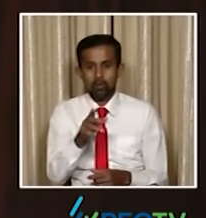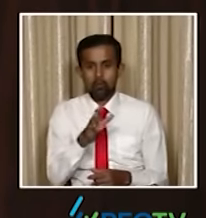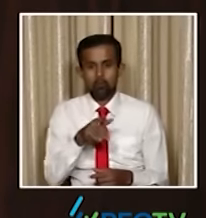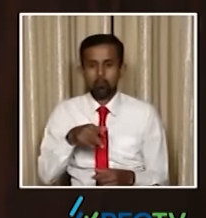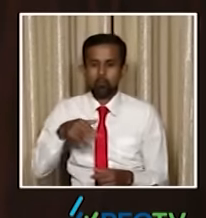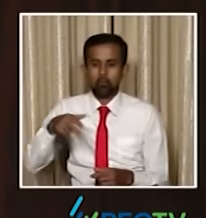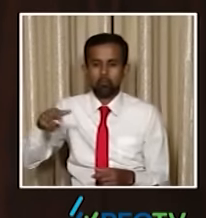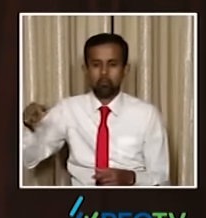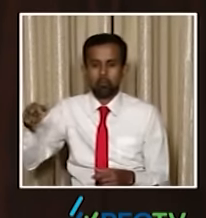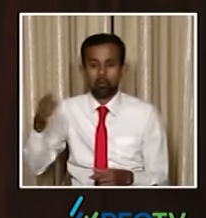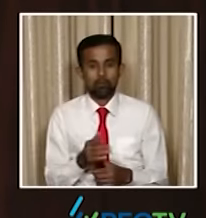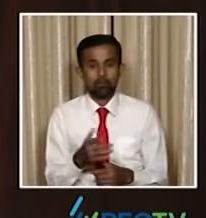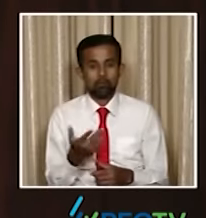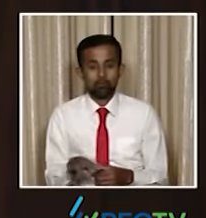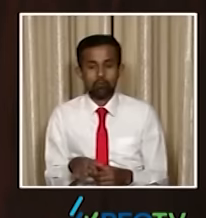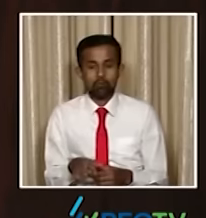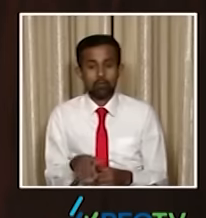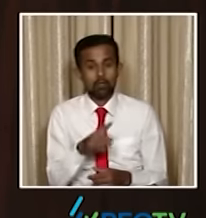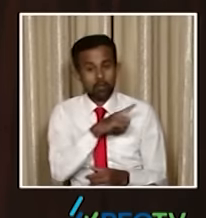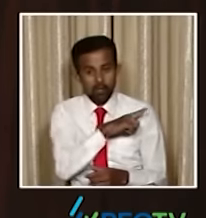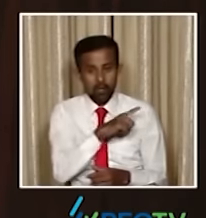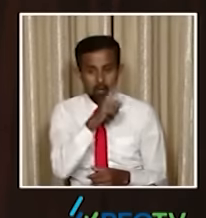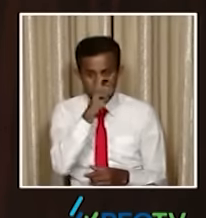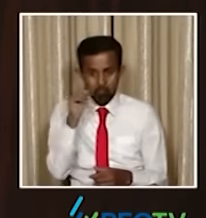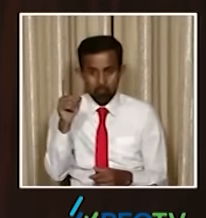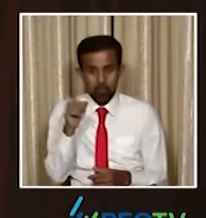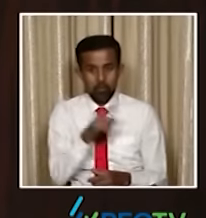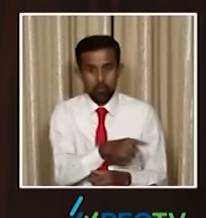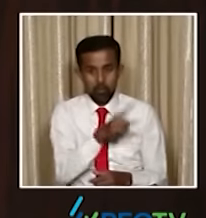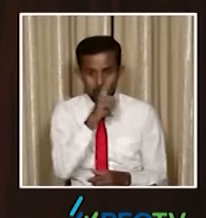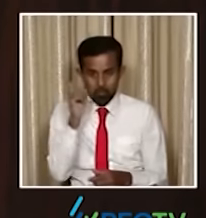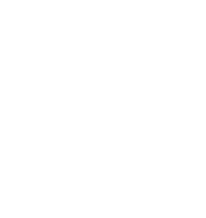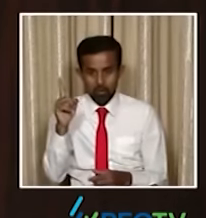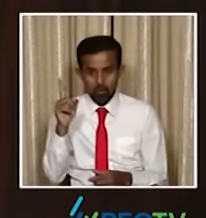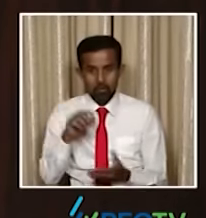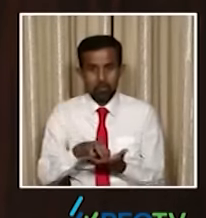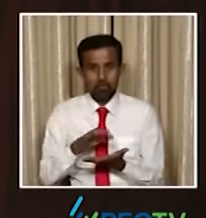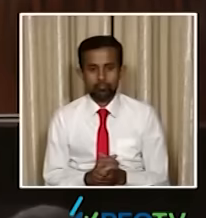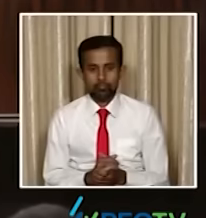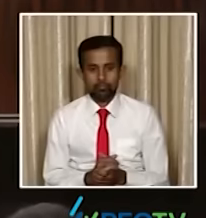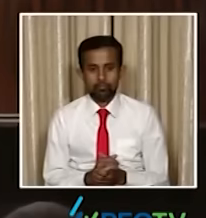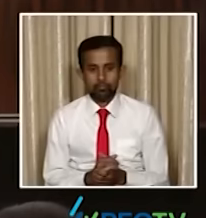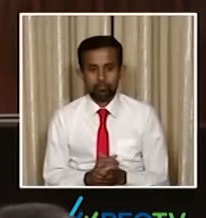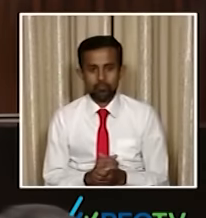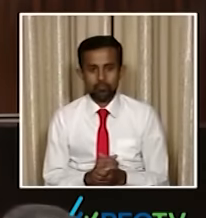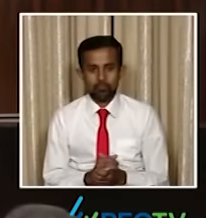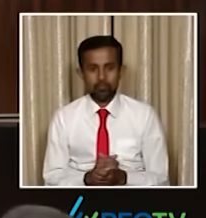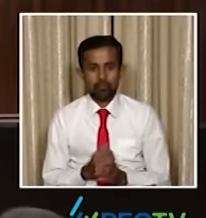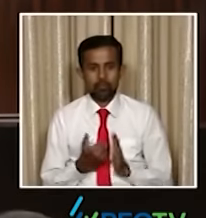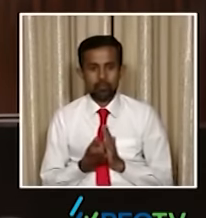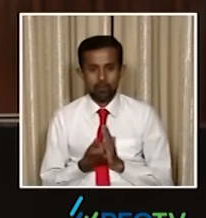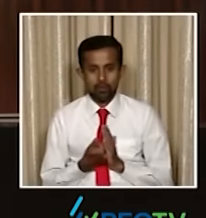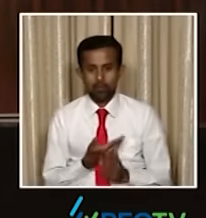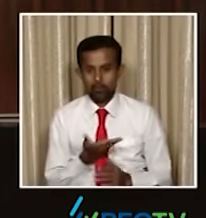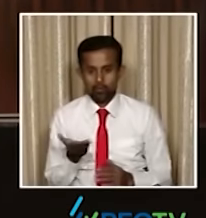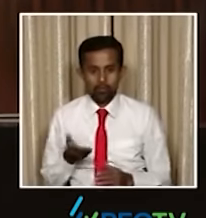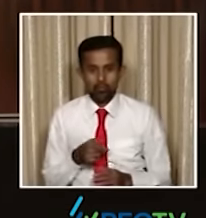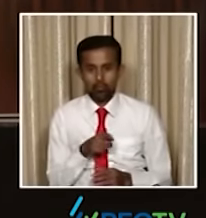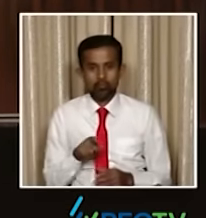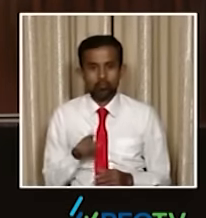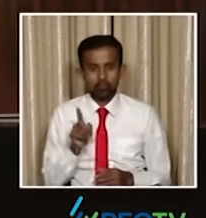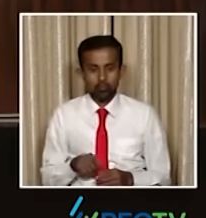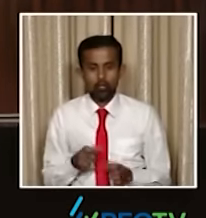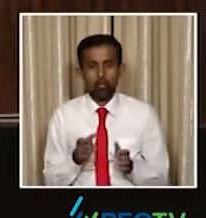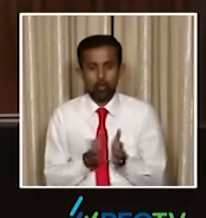කරනවා. ඔබතුමාට ඇවිල්ලා කනට පාරක් ගැහුවොත් එයාටත් මාසයකයි ඔබතුමාටත් මාසයකයි තීන්දුව දුන්නොත් සාධාරණයි. හරි මන් ගරු සභාවේ ඒකඟතාවයේ මත පත්